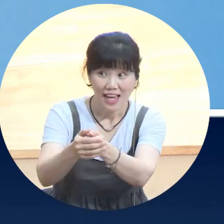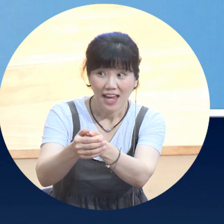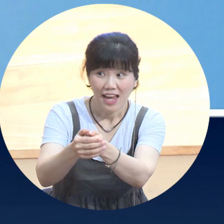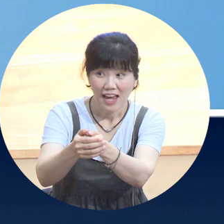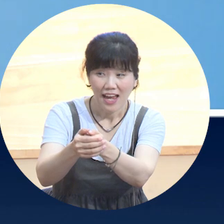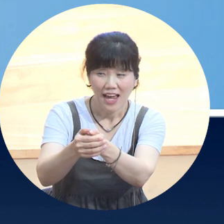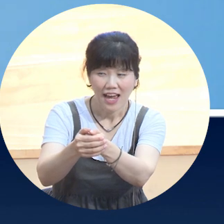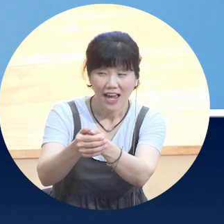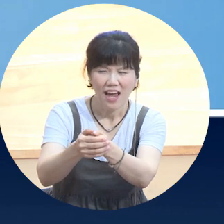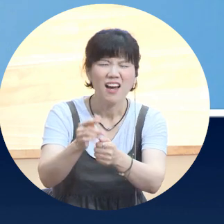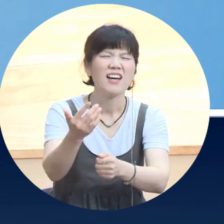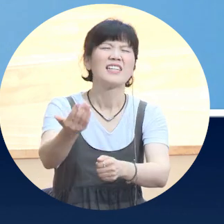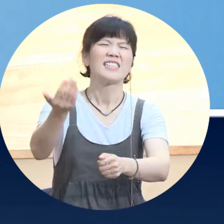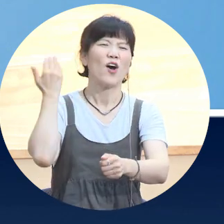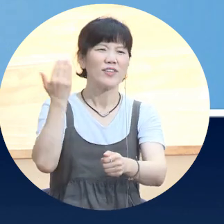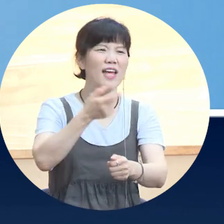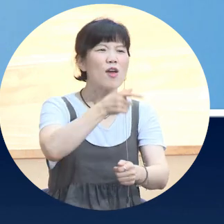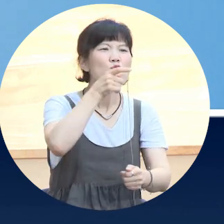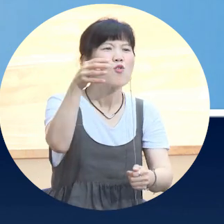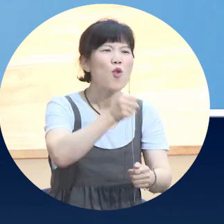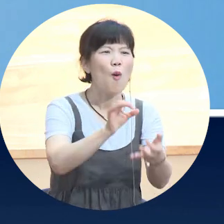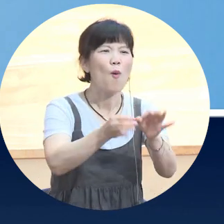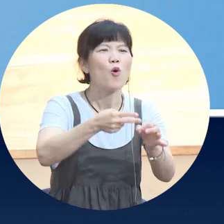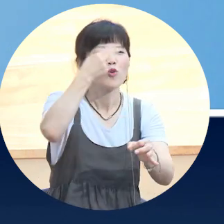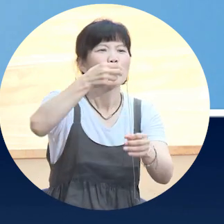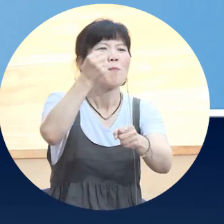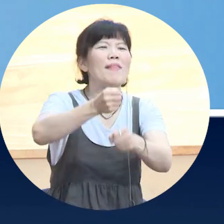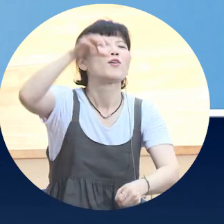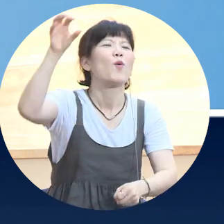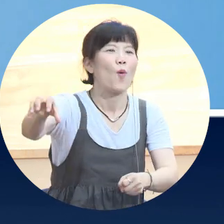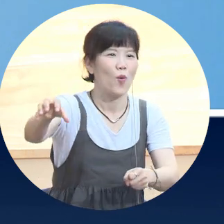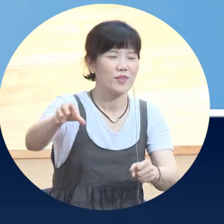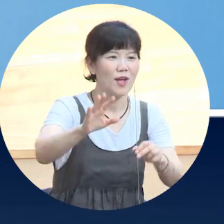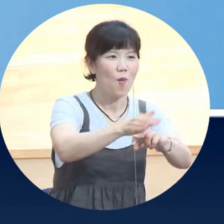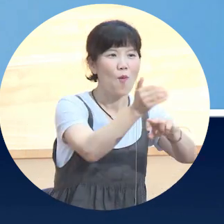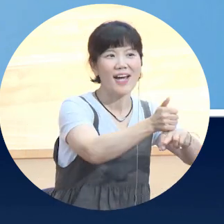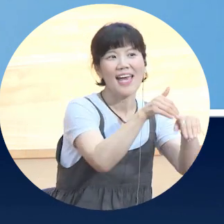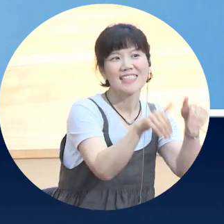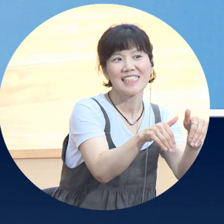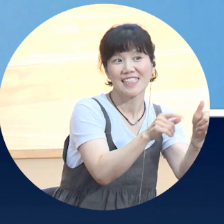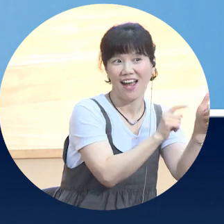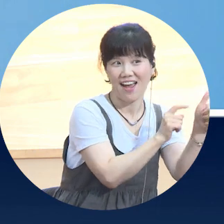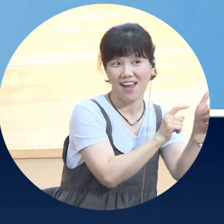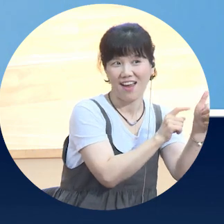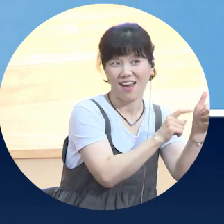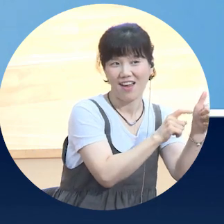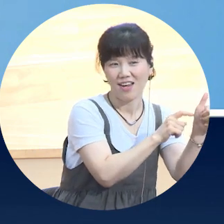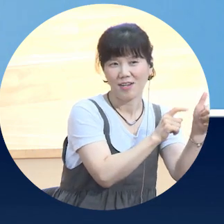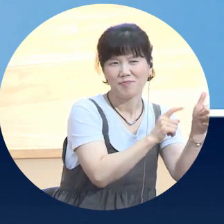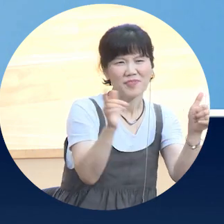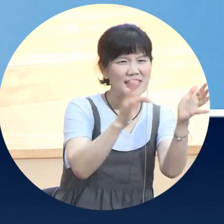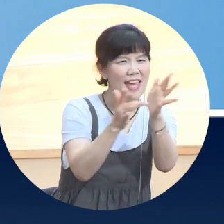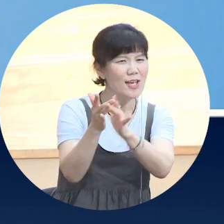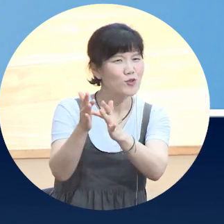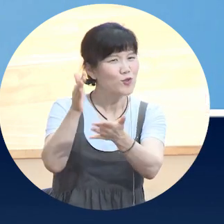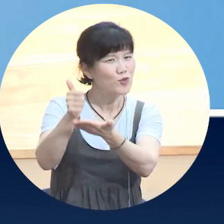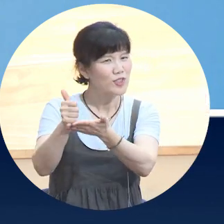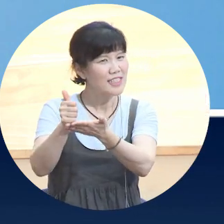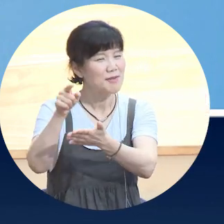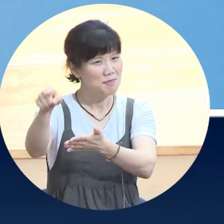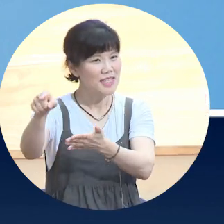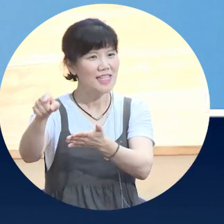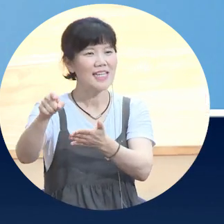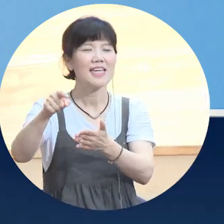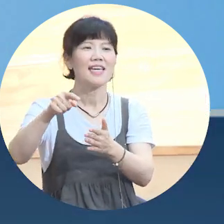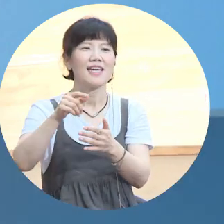만드신 곳이라 왕의 신하가 있어 라고 말하죠 그러니까 예수님이 도착한 것이 관리가 나인데 그가 나를 소개하면서 뭐라고